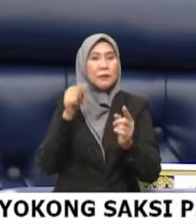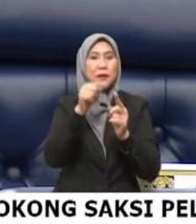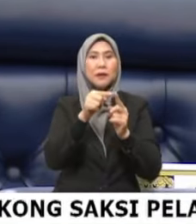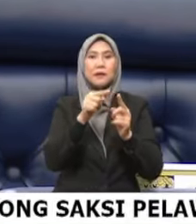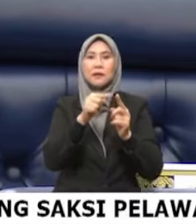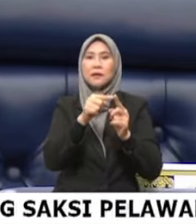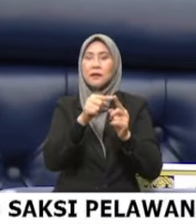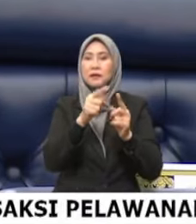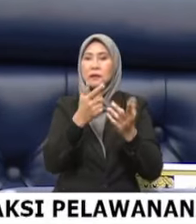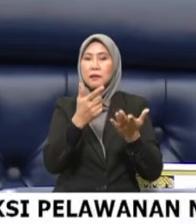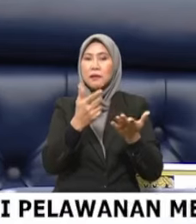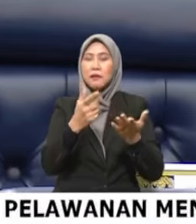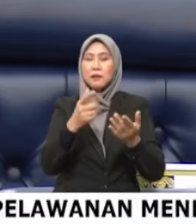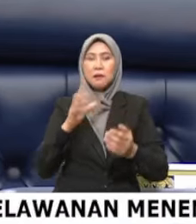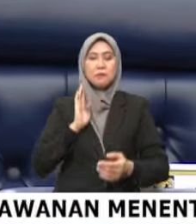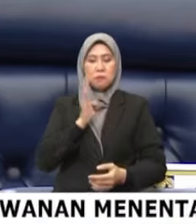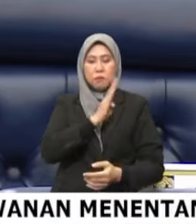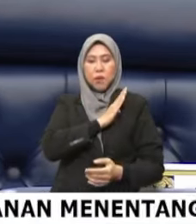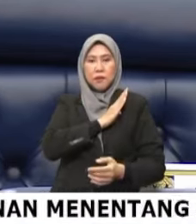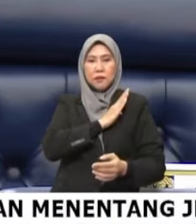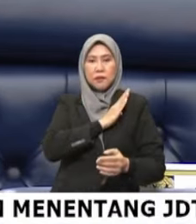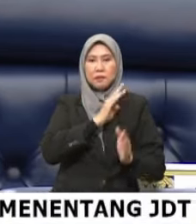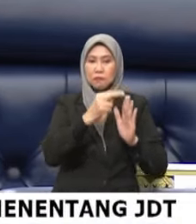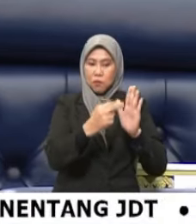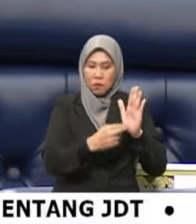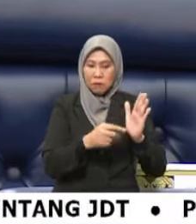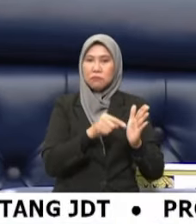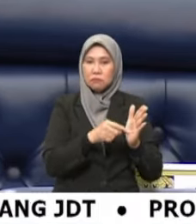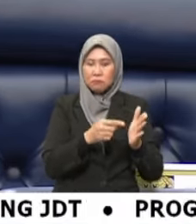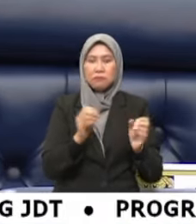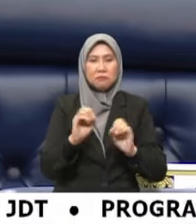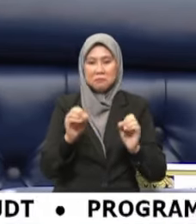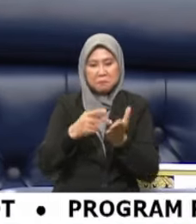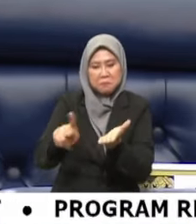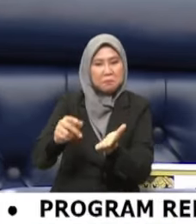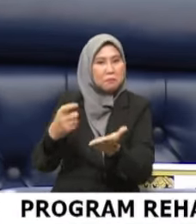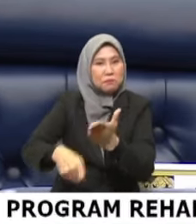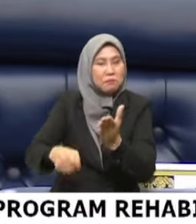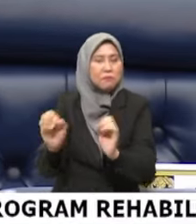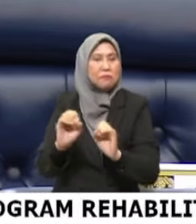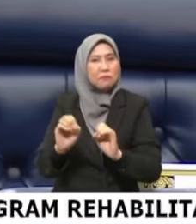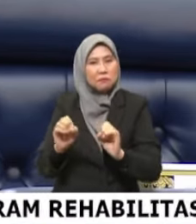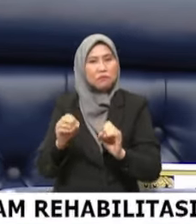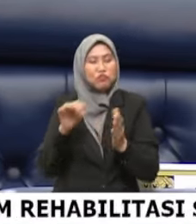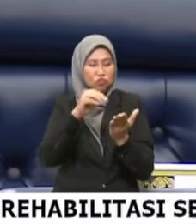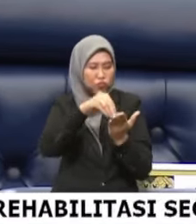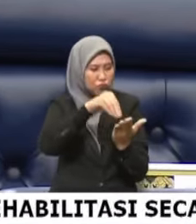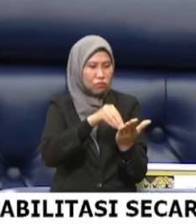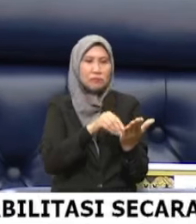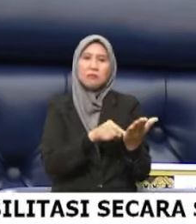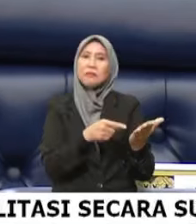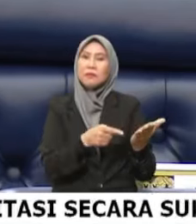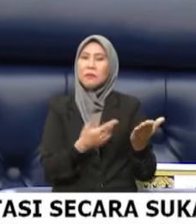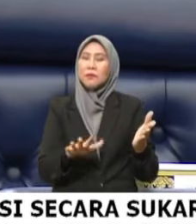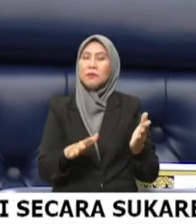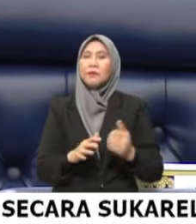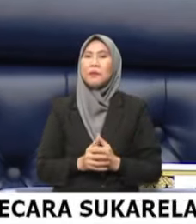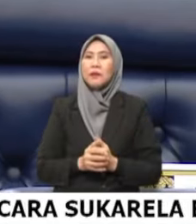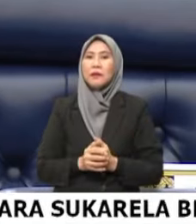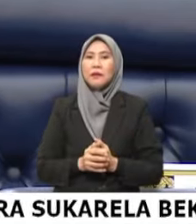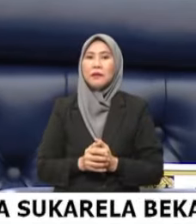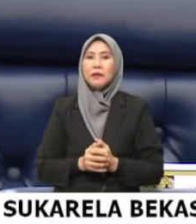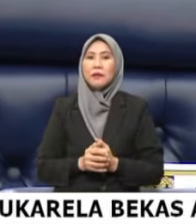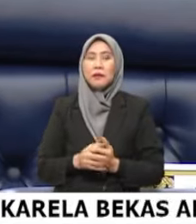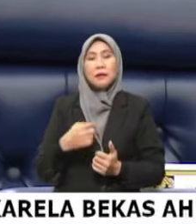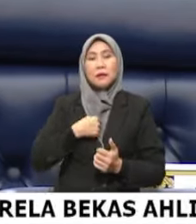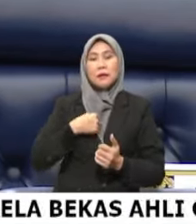Legal Profession Qualifying Board. Dan saya percaya ini adalah perkara yang diutamakan oleh Yang Berhormat.